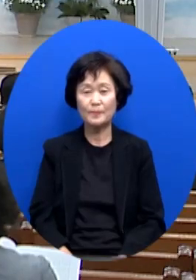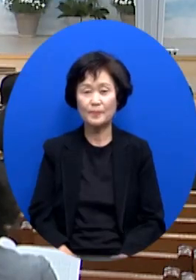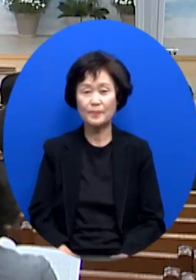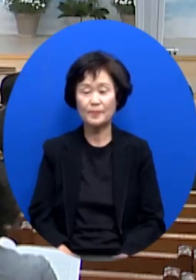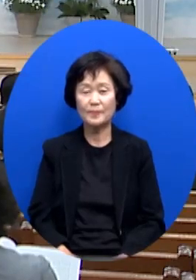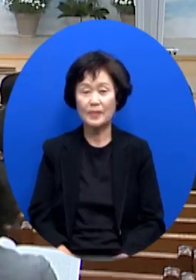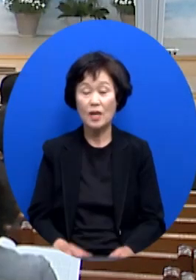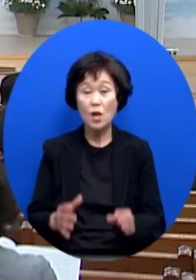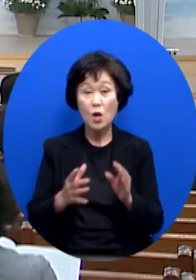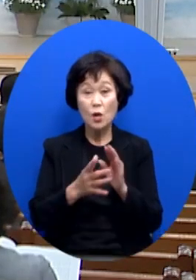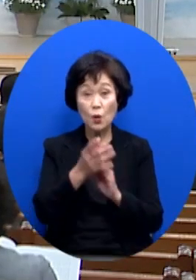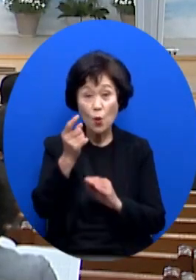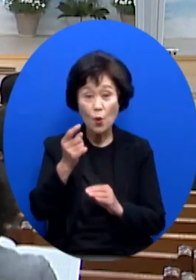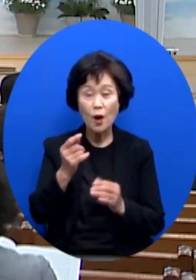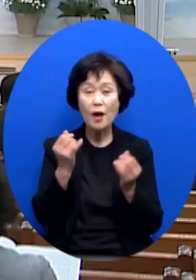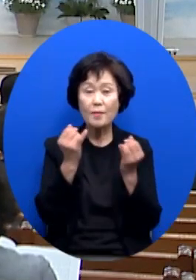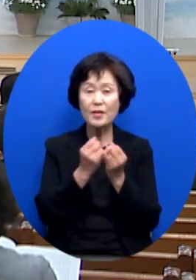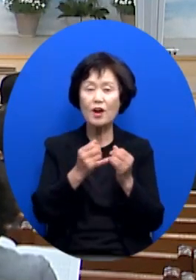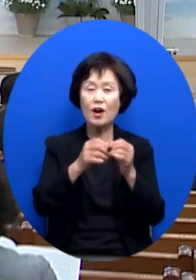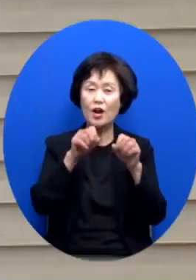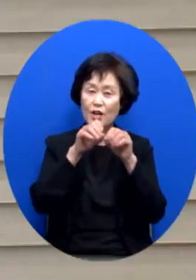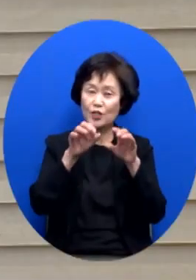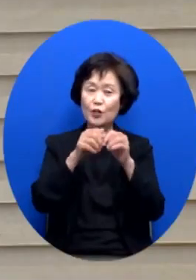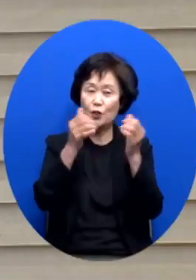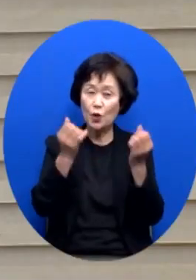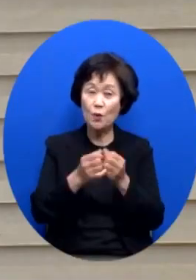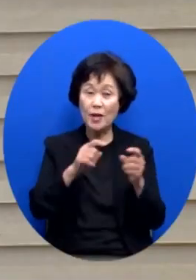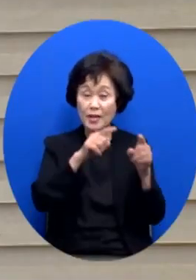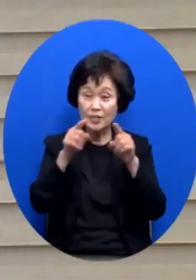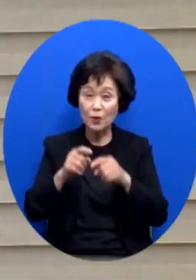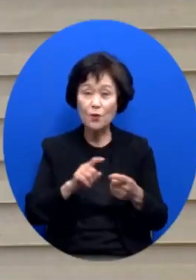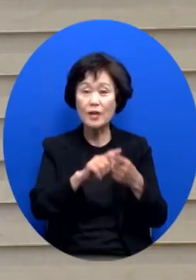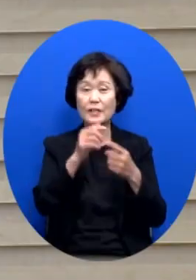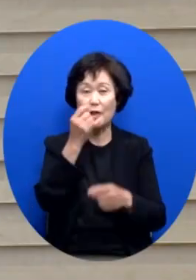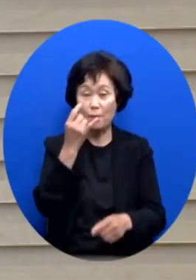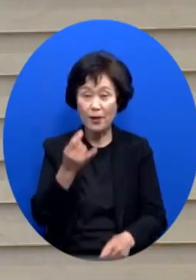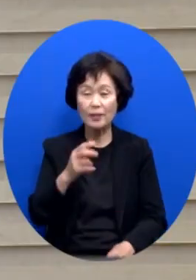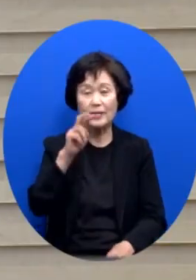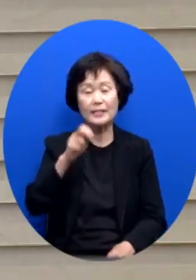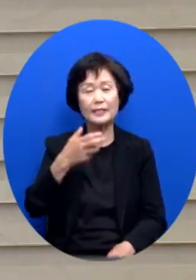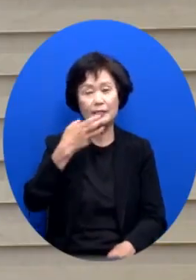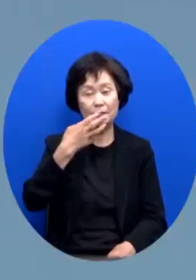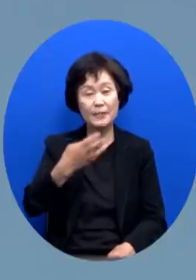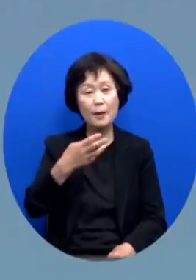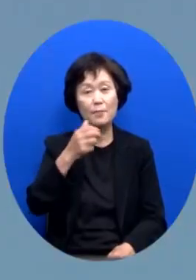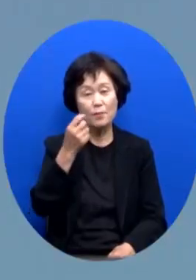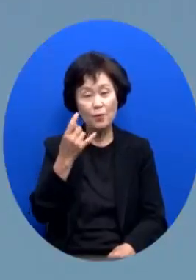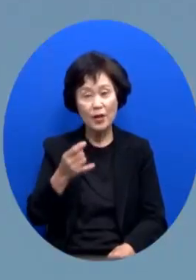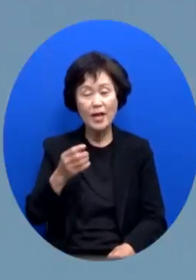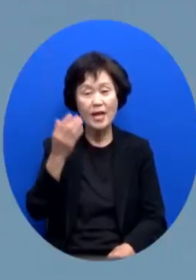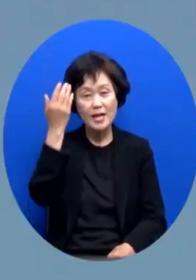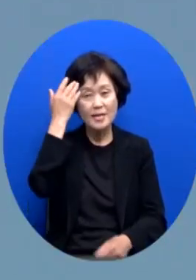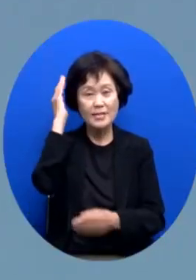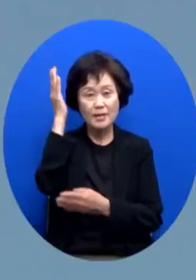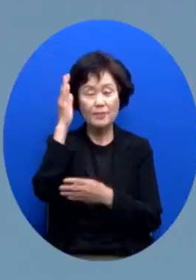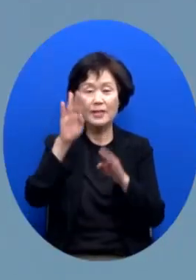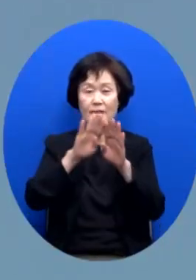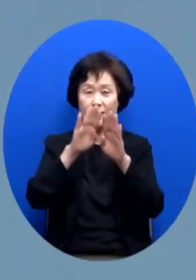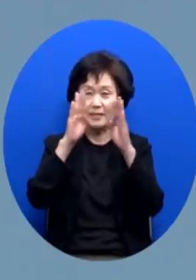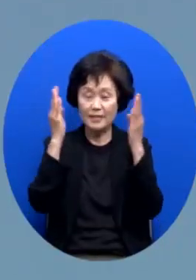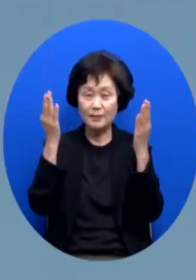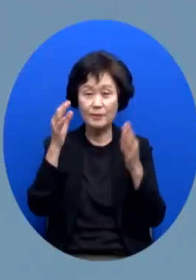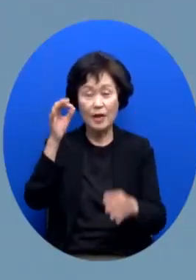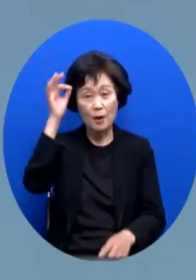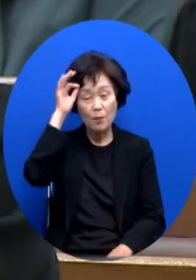대한예수교 장로회 통합 여전도회 전국연합회 여장로회는 제23회 세미나를 개최했습니다. 개회 예배에서